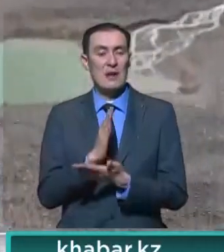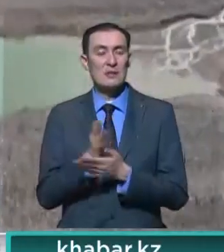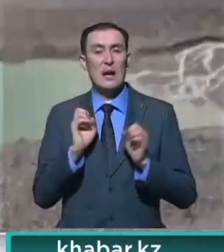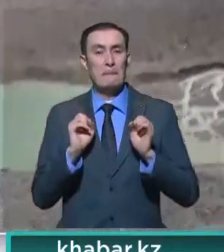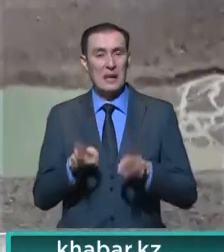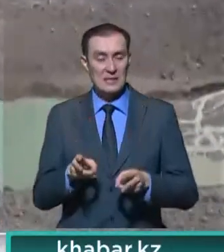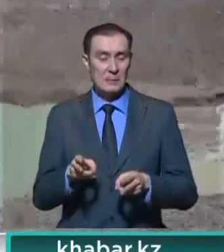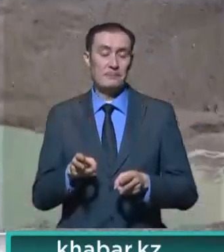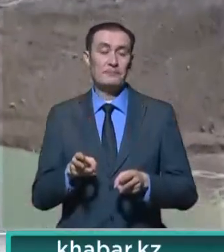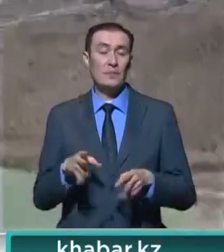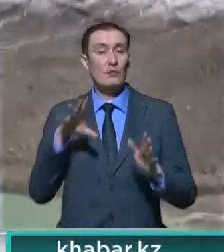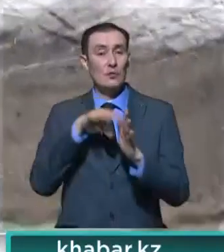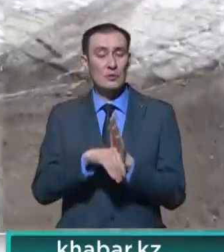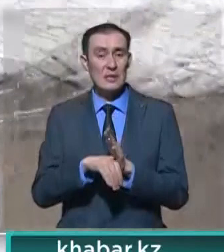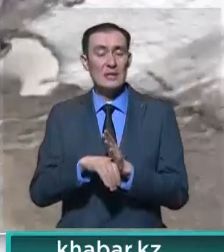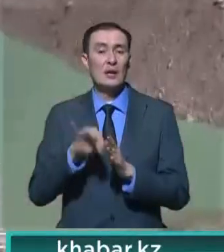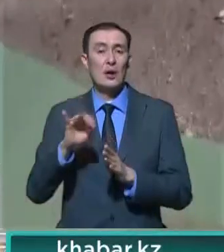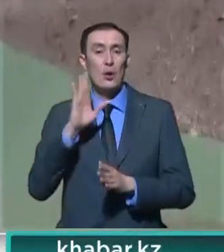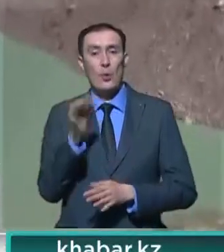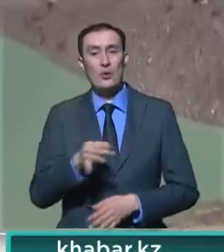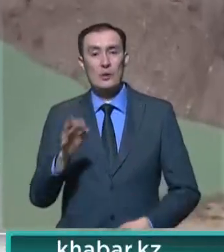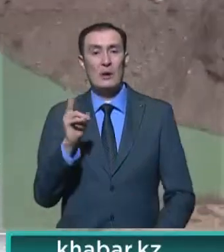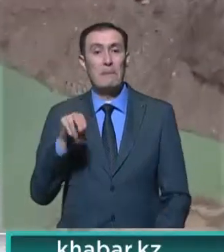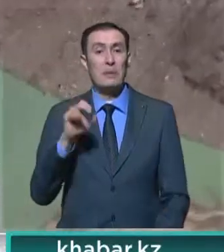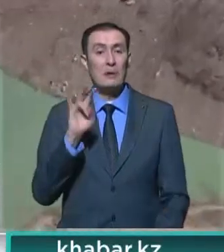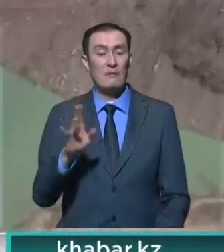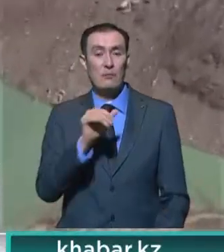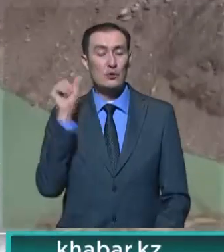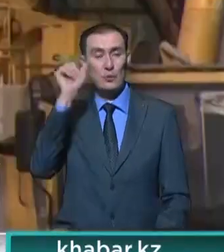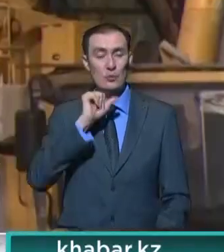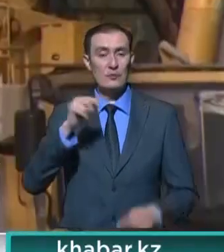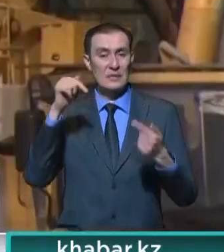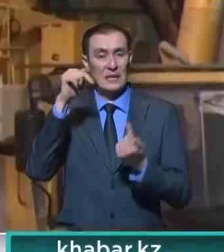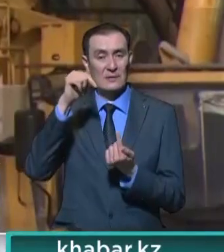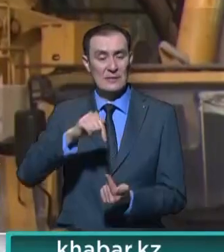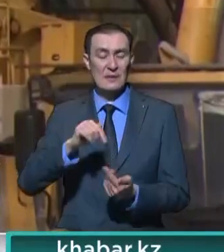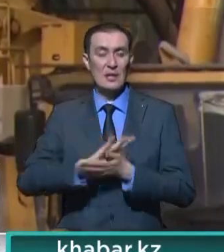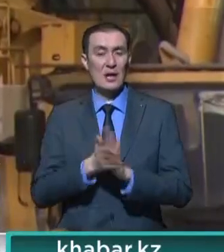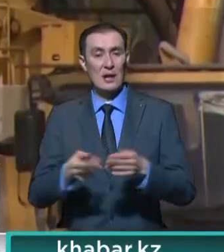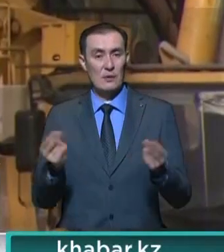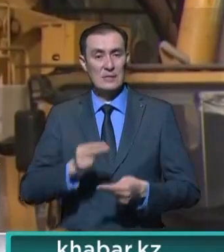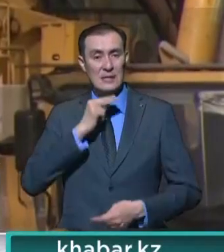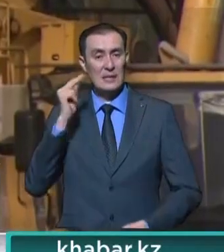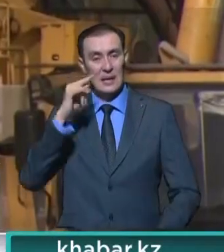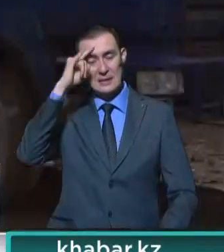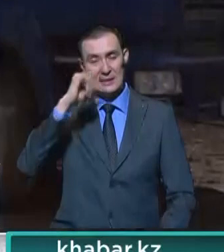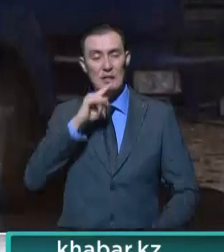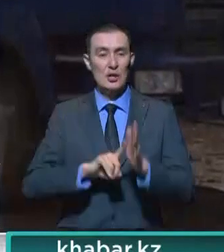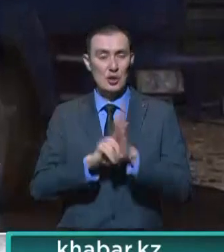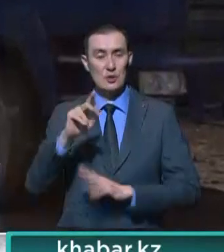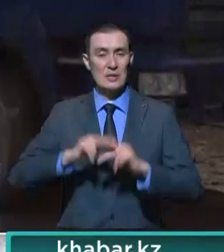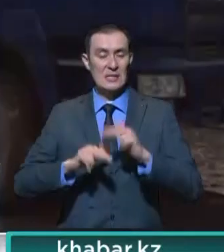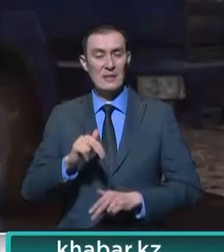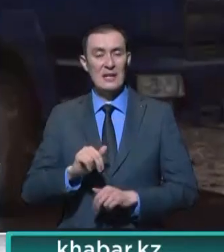потенциально прорывоопасными, в том числе и знаменитое озеро Капкан. В прошлом году в соответствии с казахстанско-китайскими договоренностями на Харгосе началось